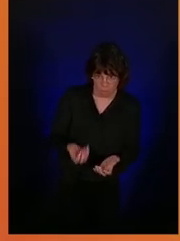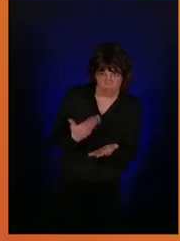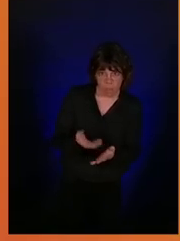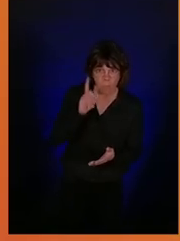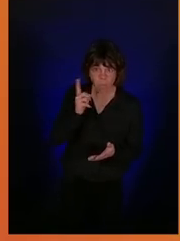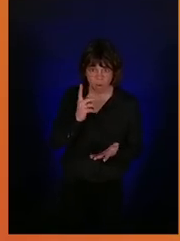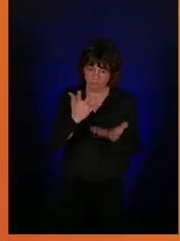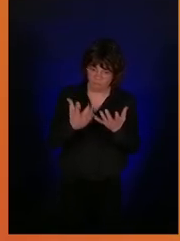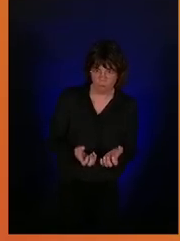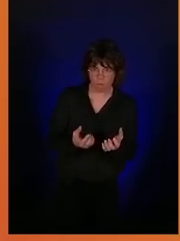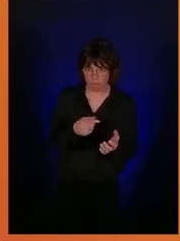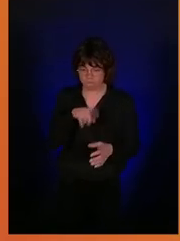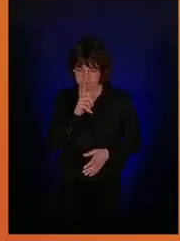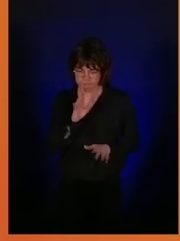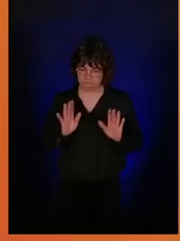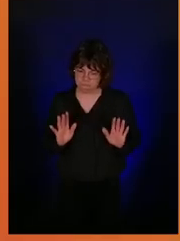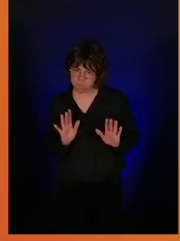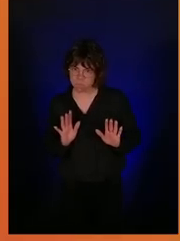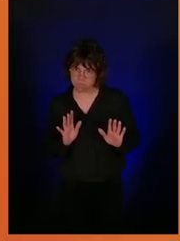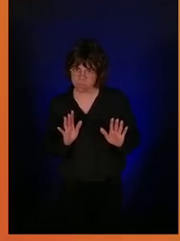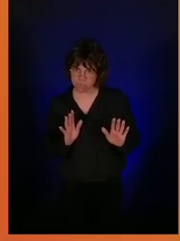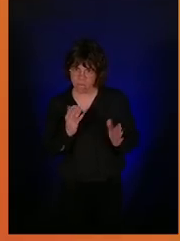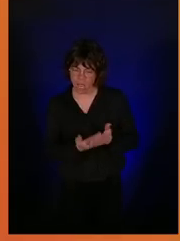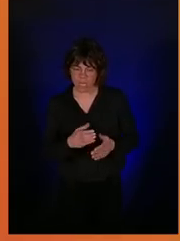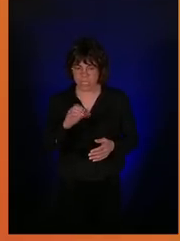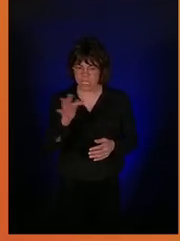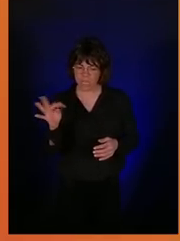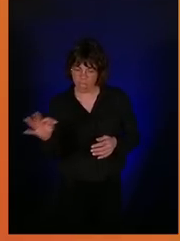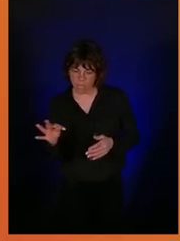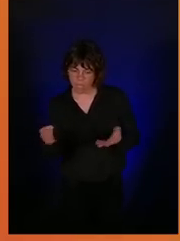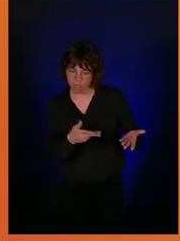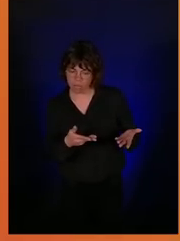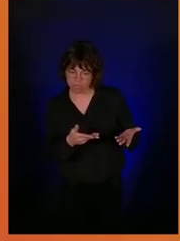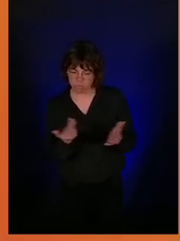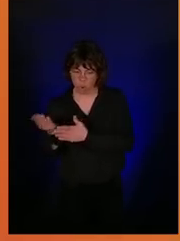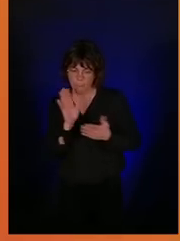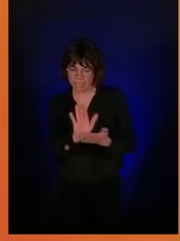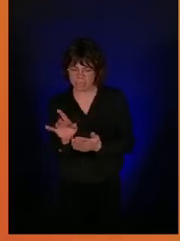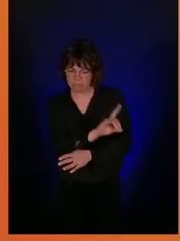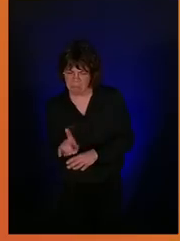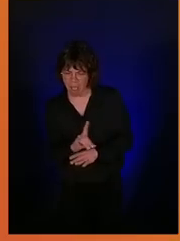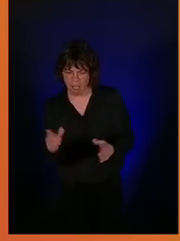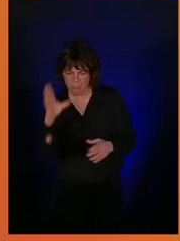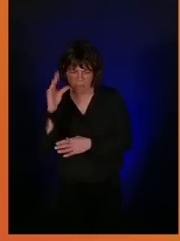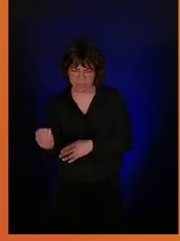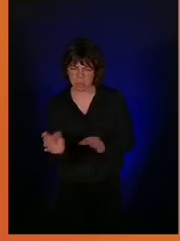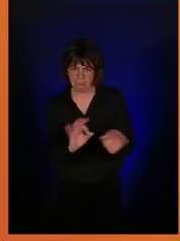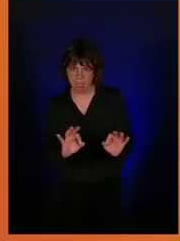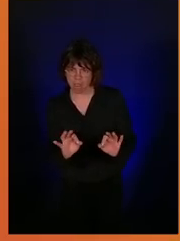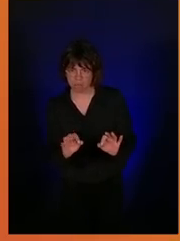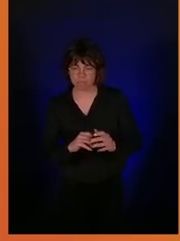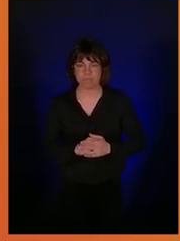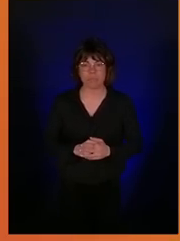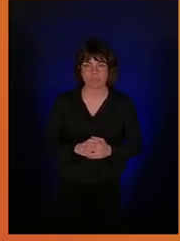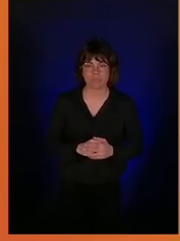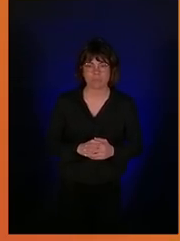volonté non dissimulée, de confier les clés de notre maison CGT à un courant non représentatif dans sa profession et prenant la